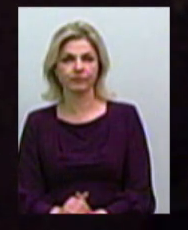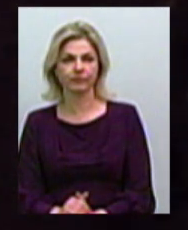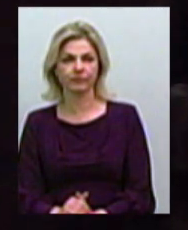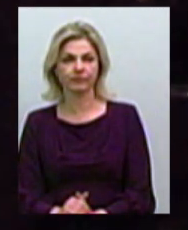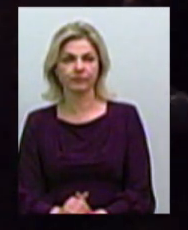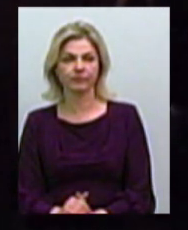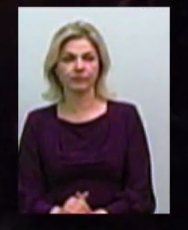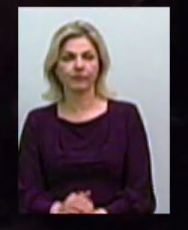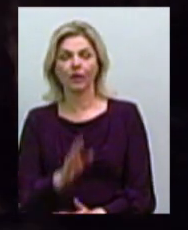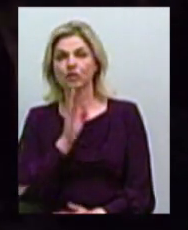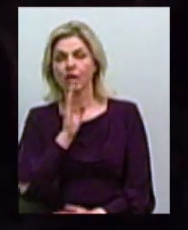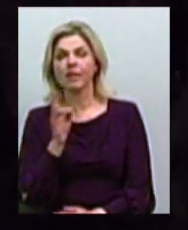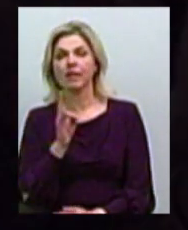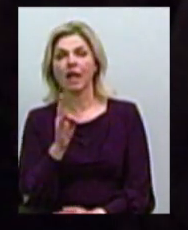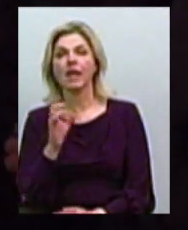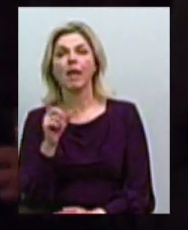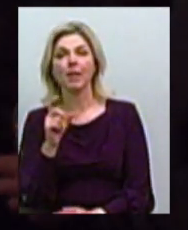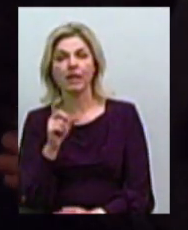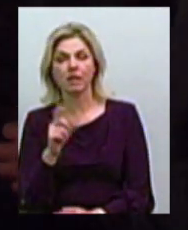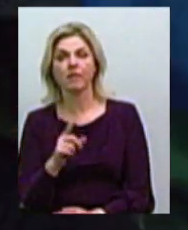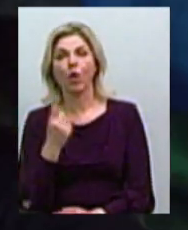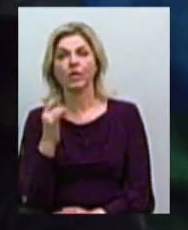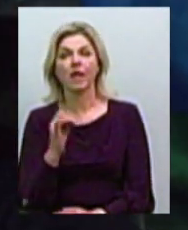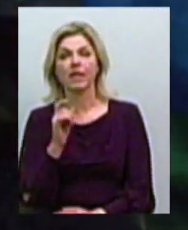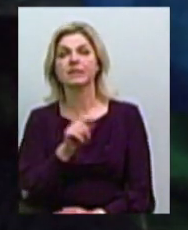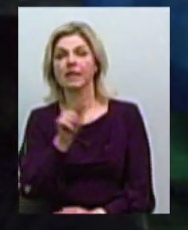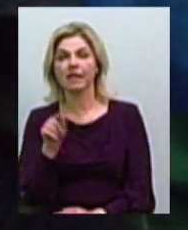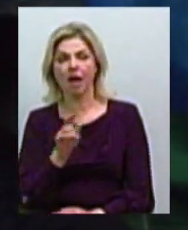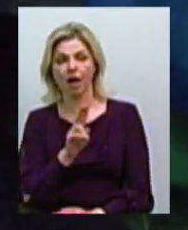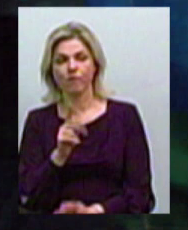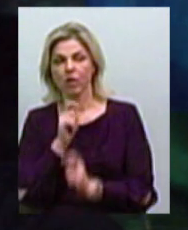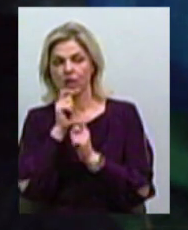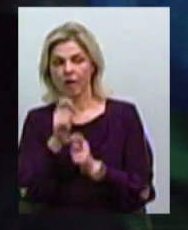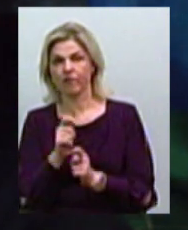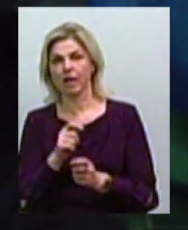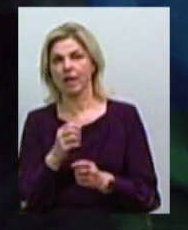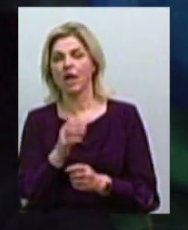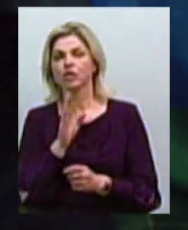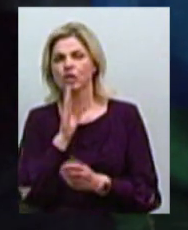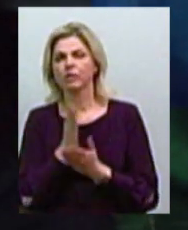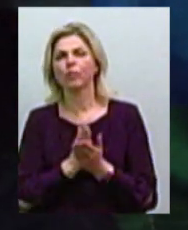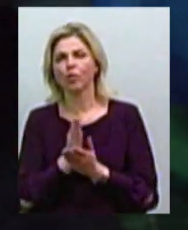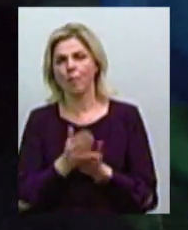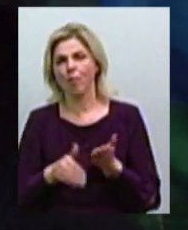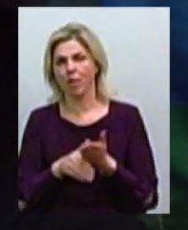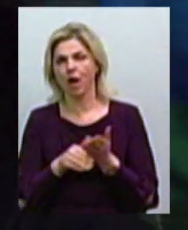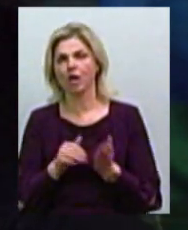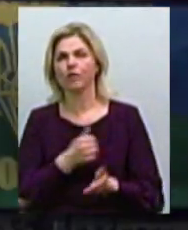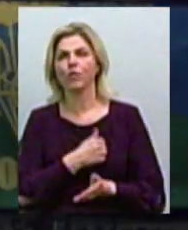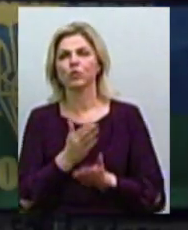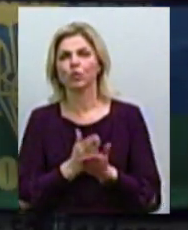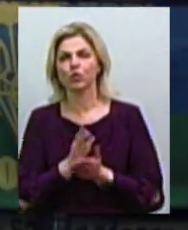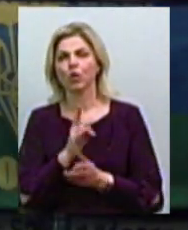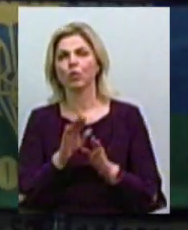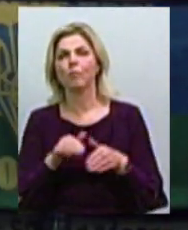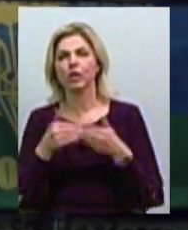Наталія Ємельянцева – одна з тих, кого нагородили відзнакою. З 2015 року жінка допомагає військовослужбовцям, які звертаються до волонтерського посту